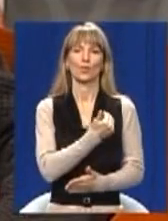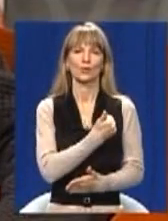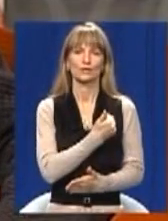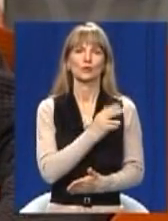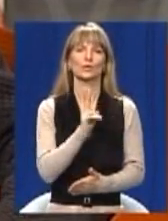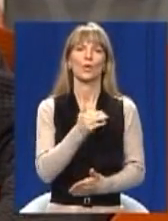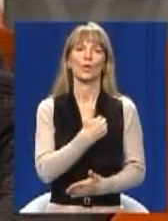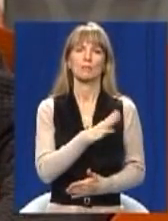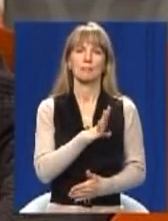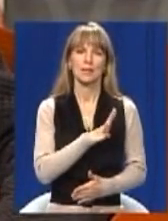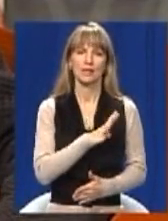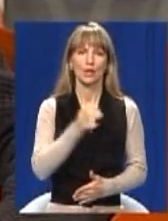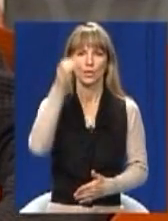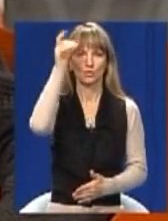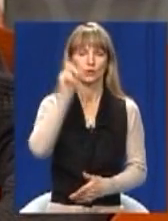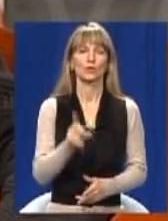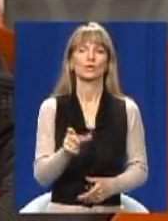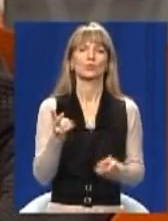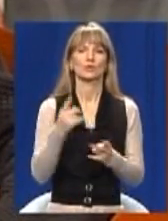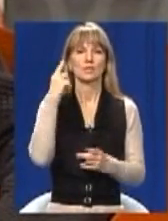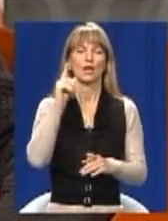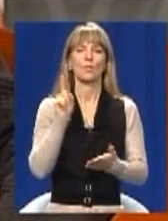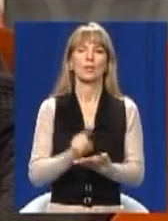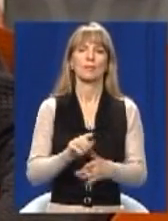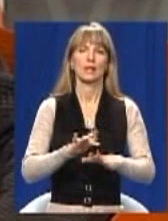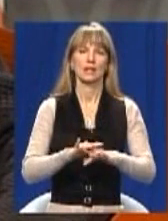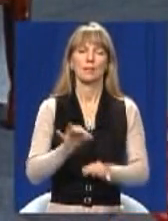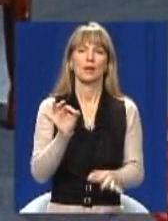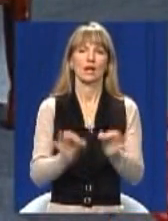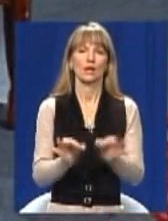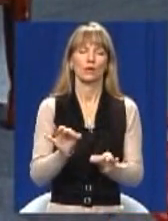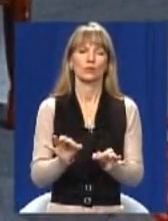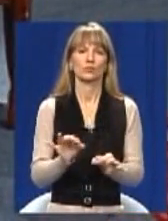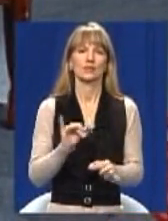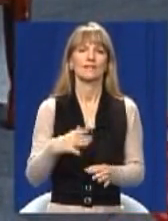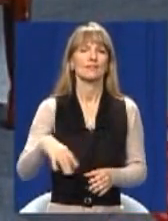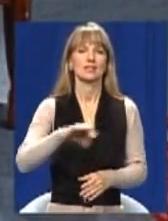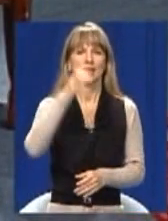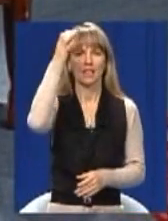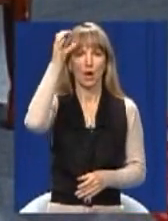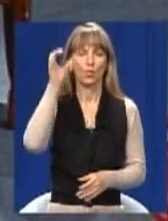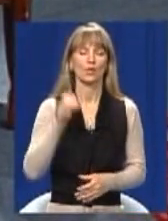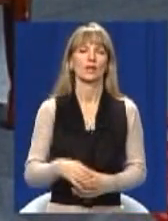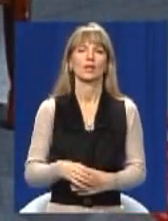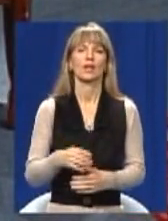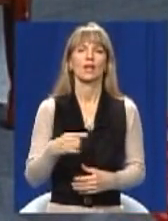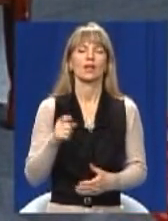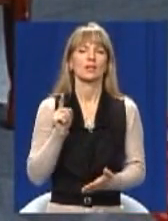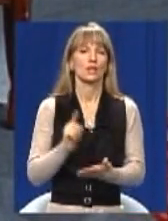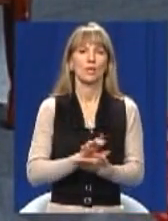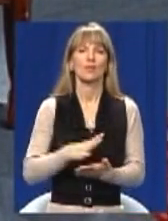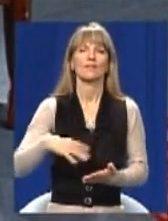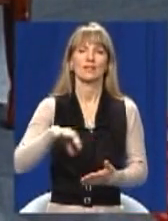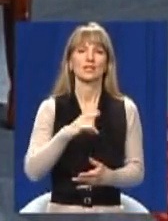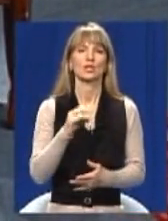стать ученым, то нужно знать обязательно математику, природу и все науки. Ну, а можливо, не обов'язково всі,